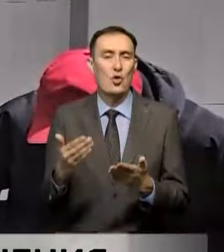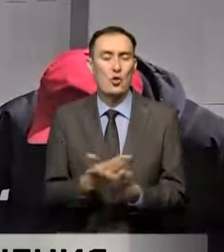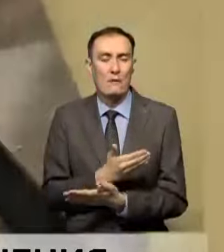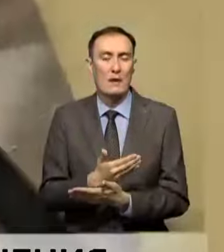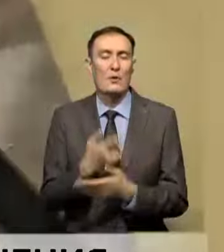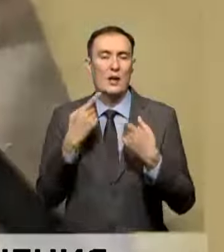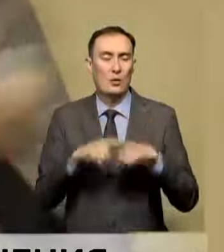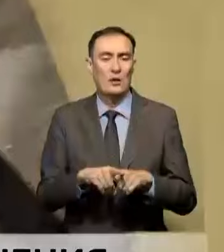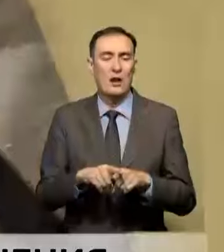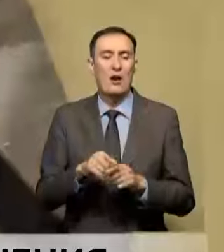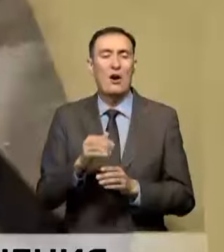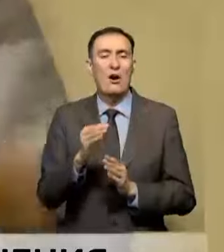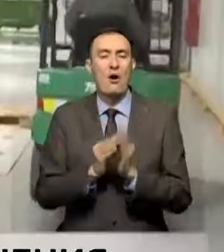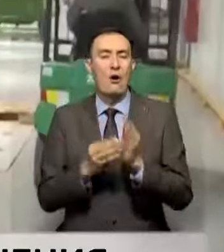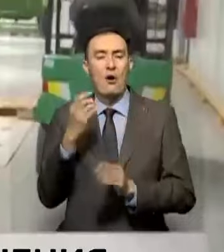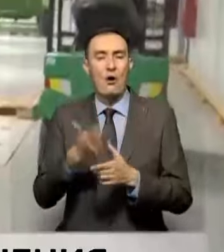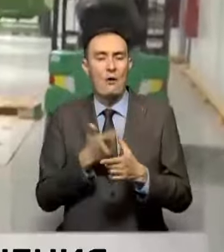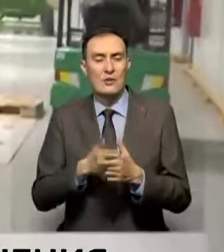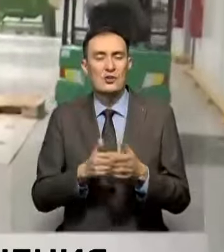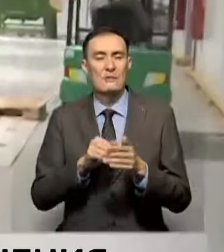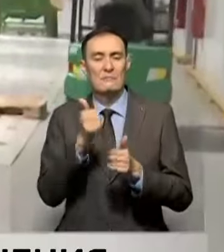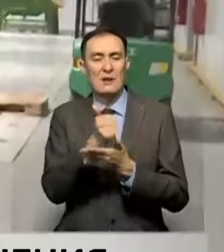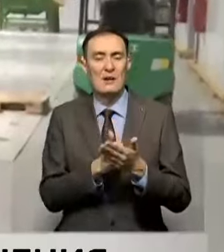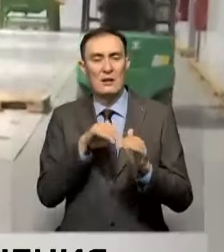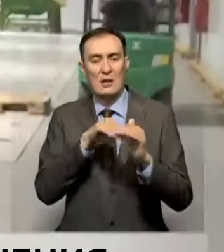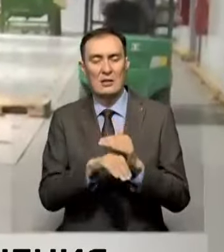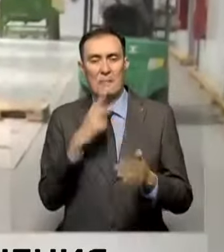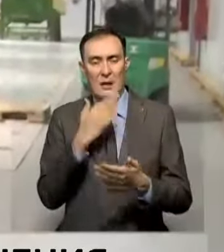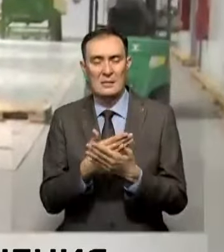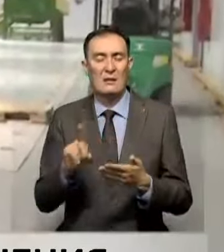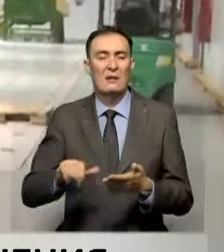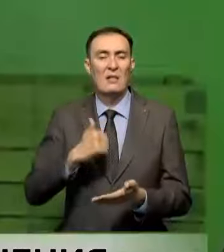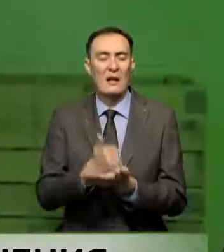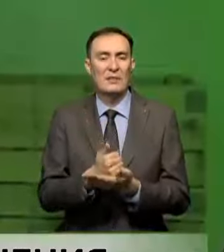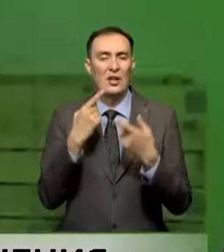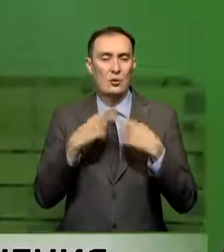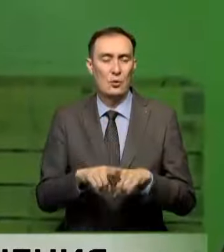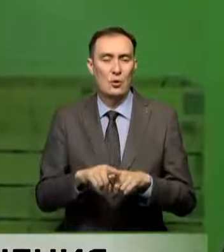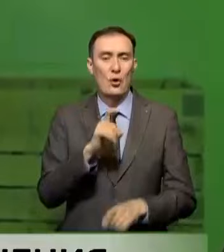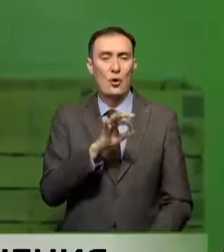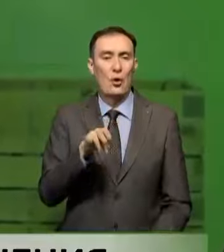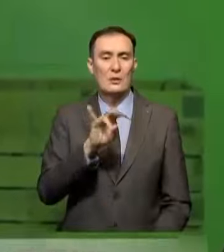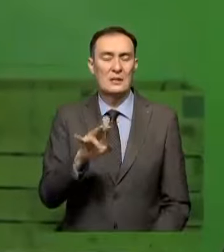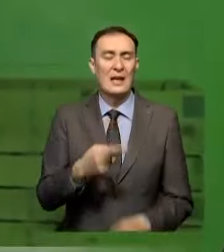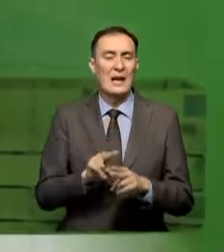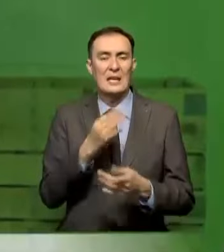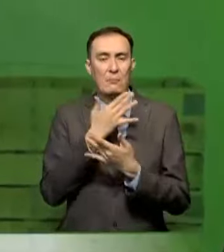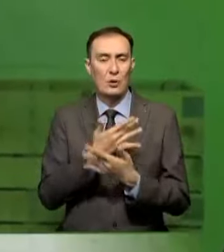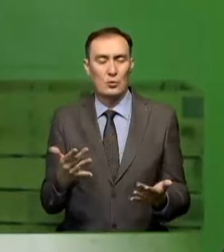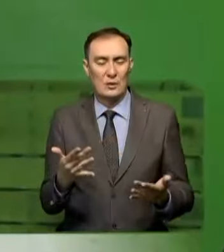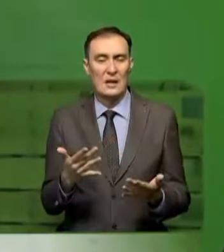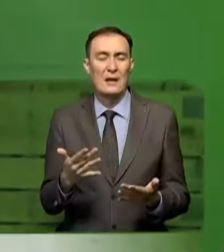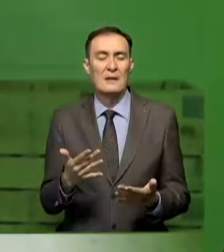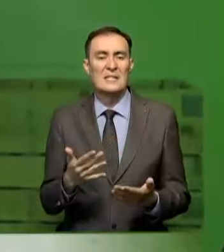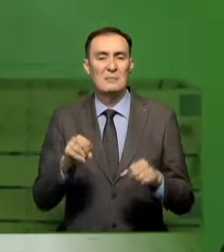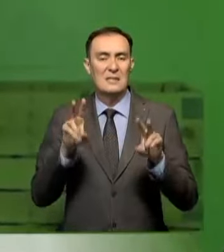новейшее по технологиям овощехранилище. Его опцион показал главный технолог Денис Холдин. Все эти продукты, они